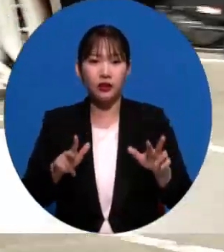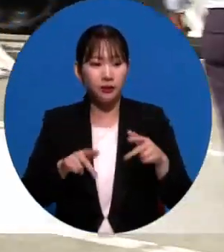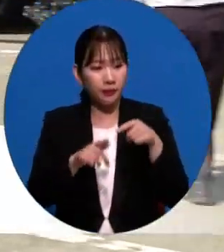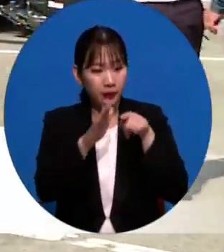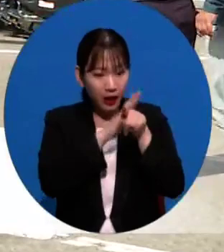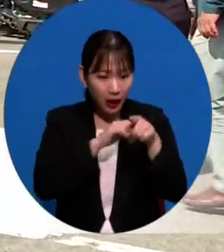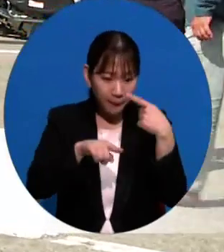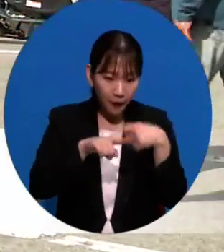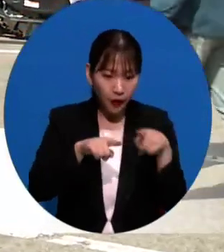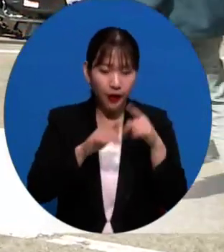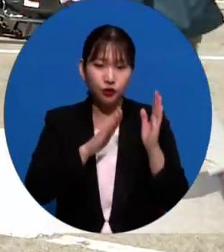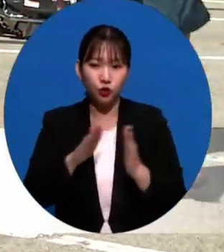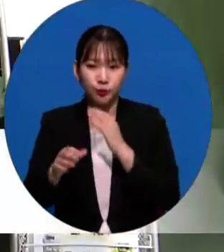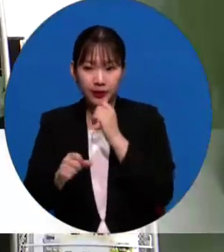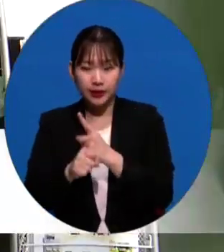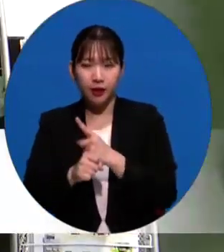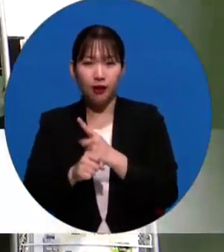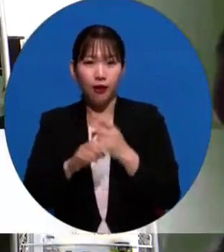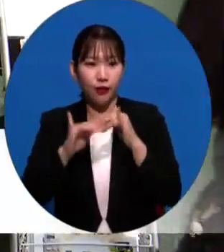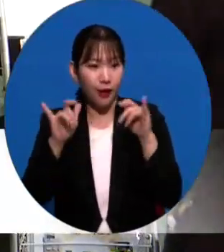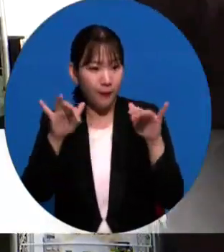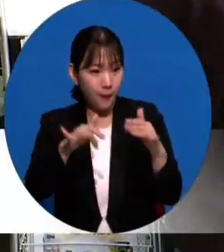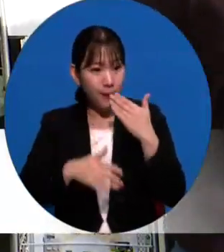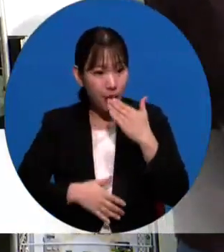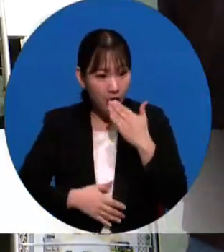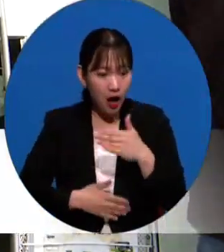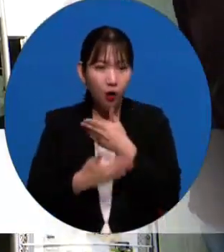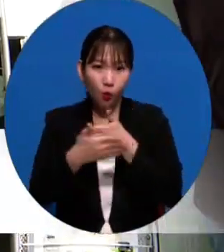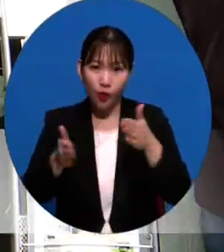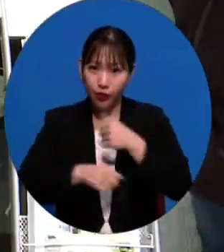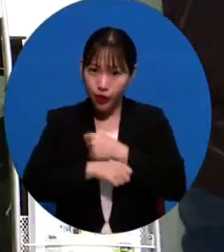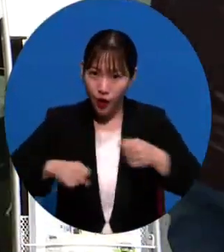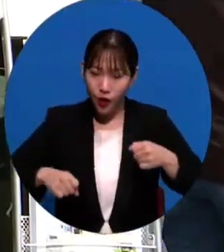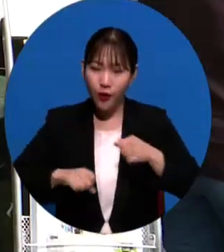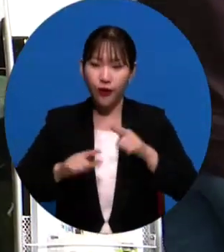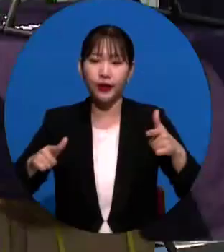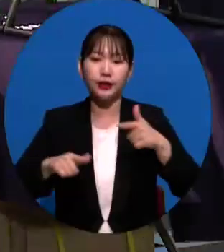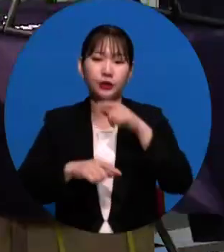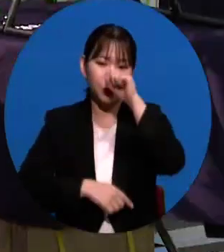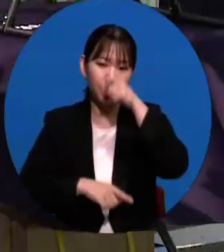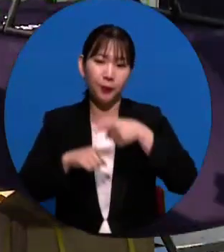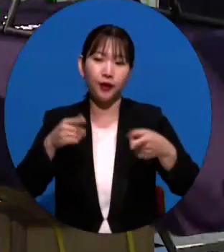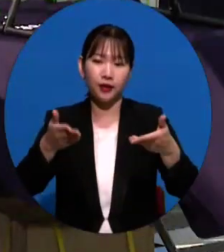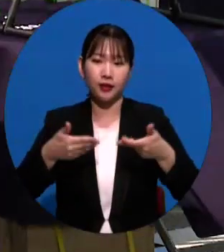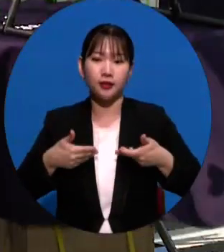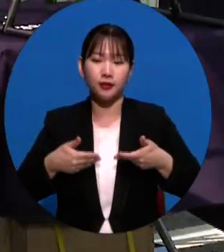평가와 준비성, 대규모 인원 수용 가능 공간 등에서 높은 평가를 받았습니다.